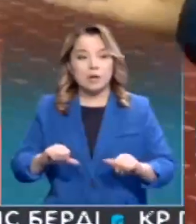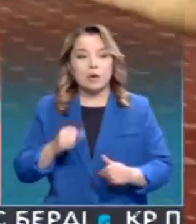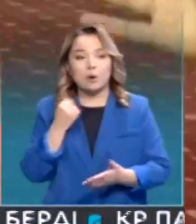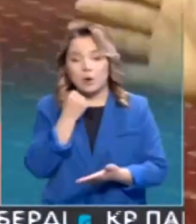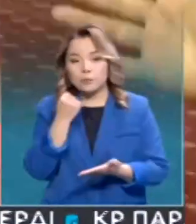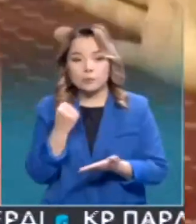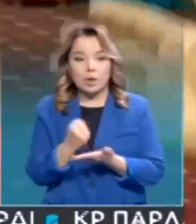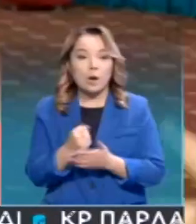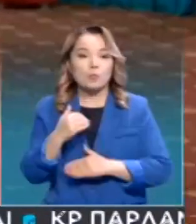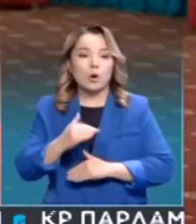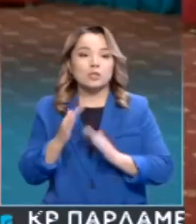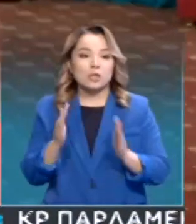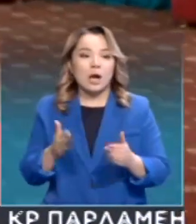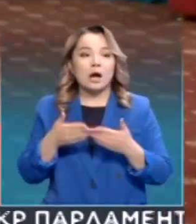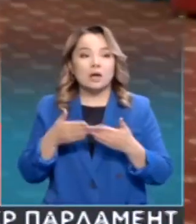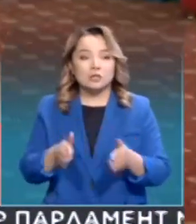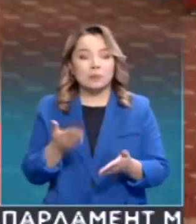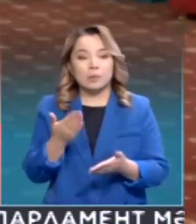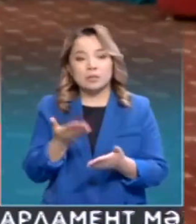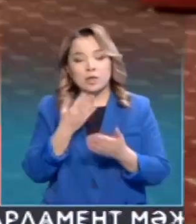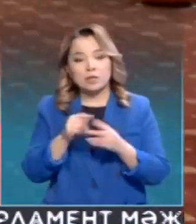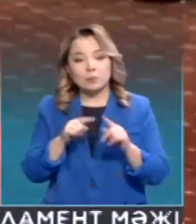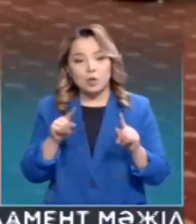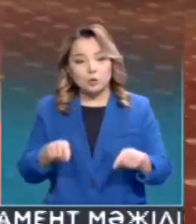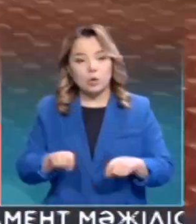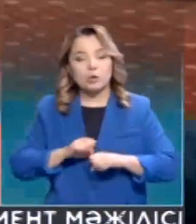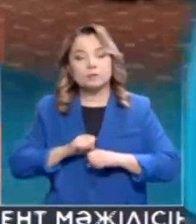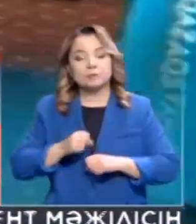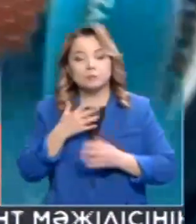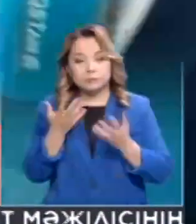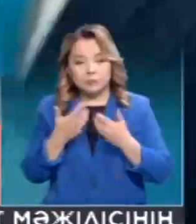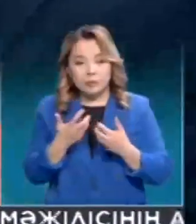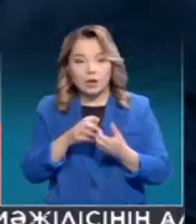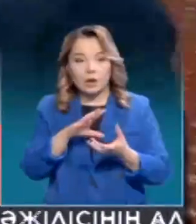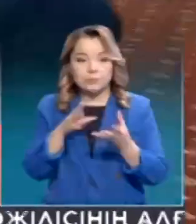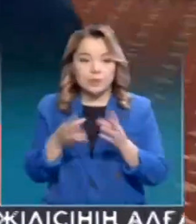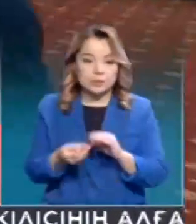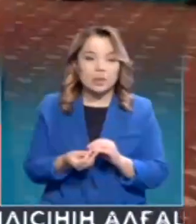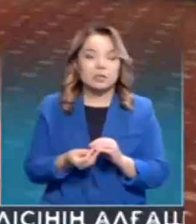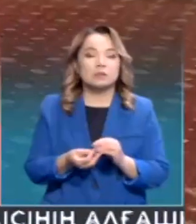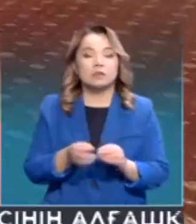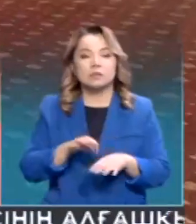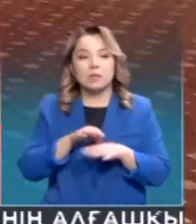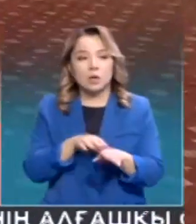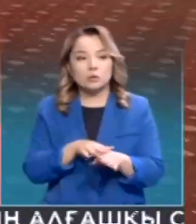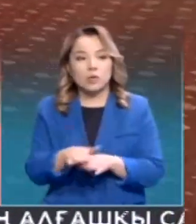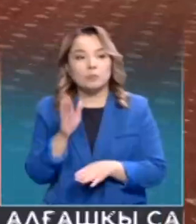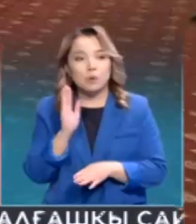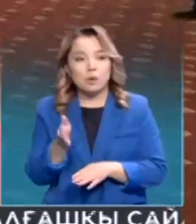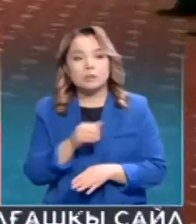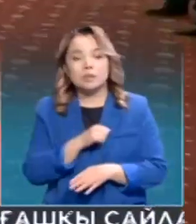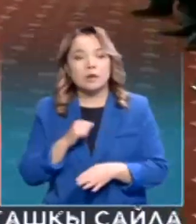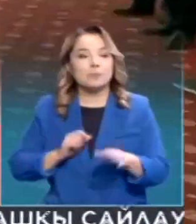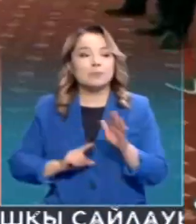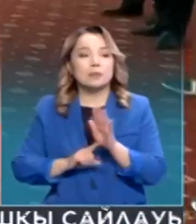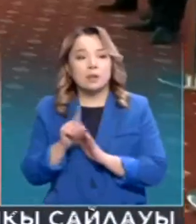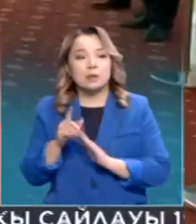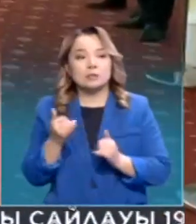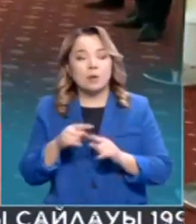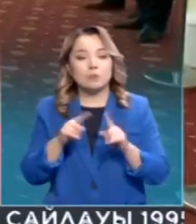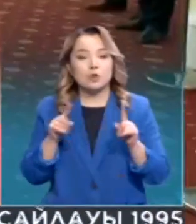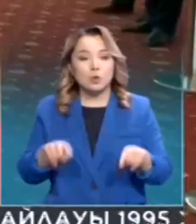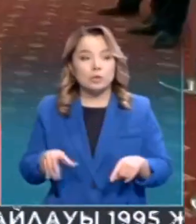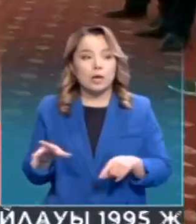мөрленген жәшікті ашып, ішіндегі бюллетендерді шашып, барлығын санайды. Ол үшін ең алдымен